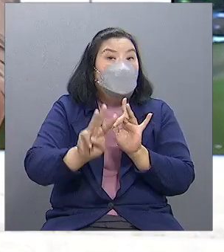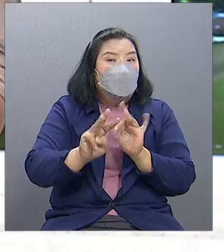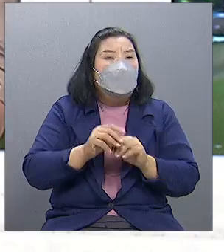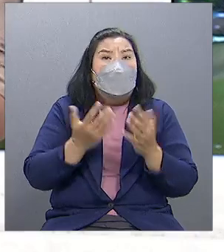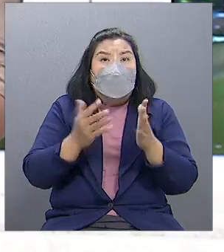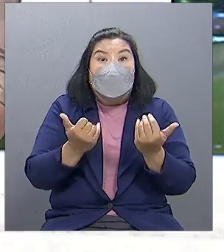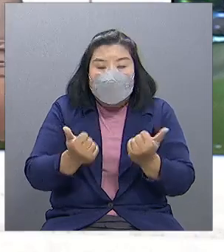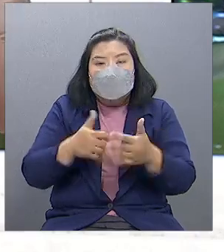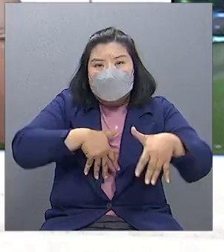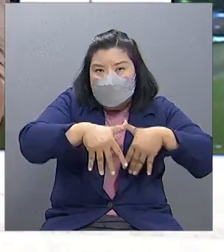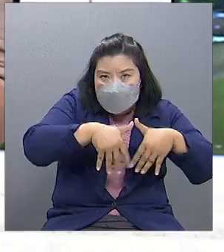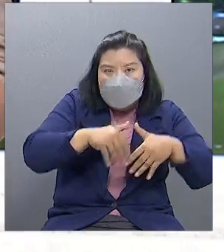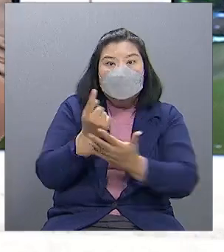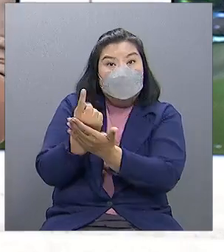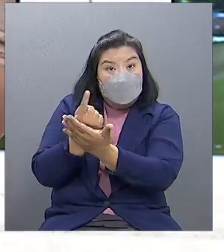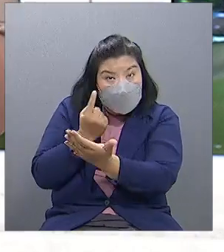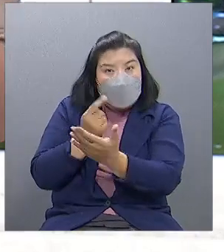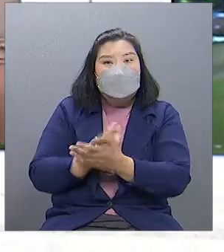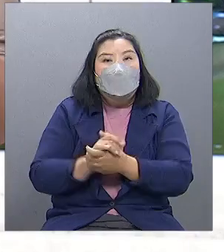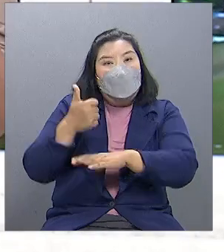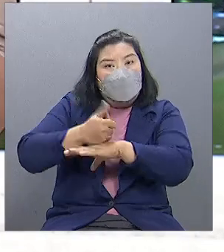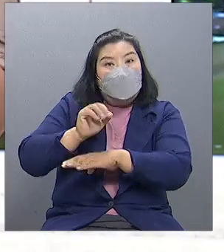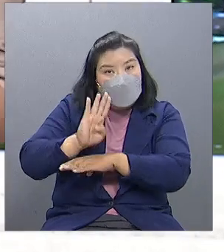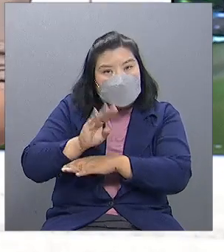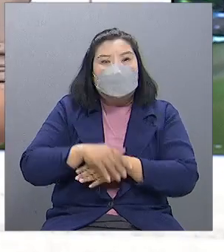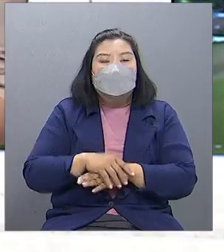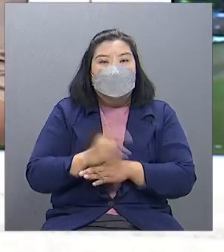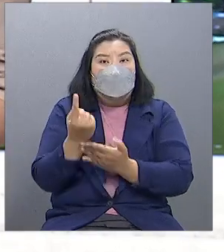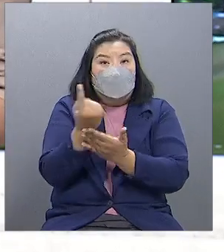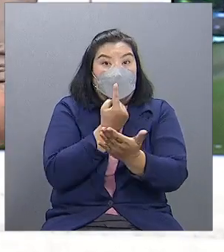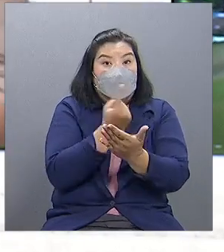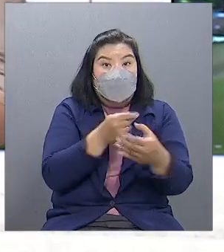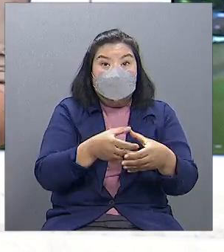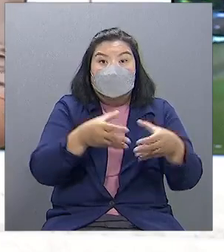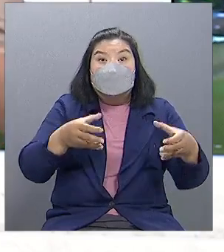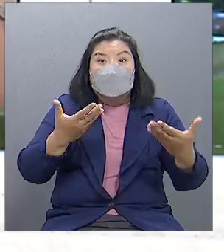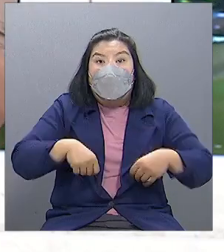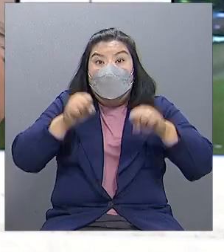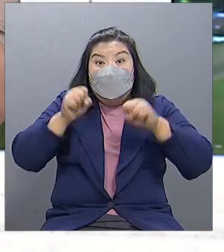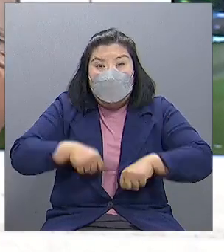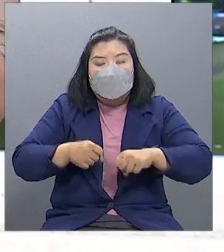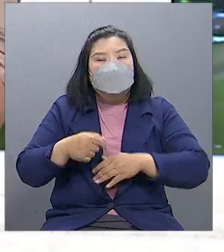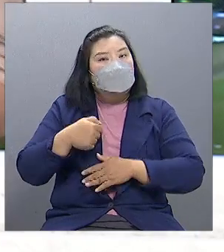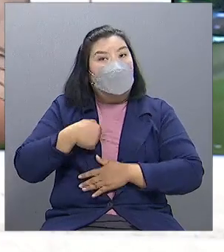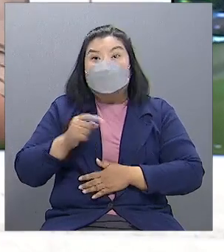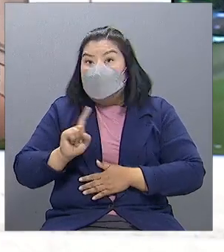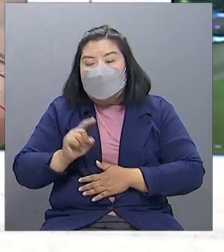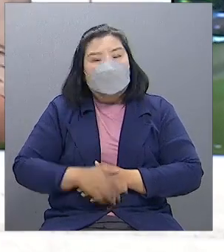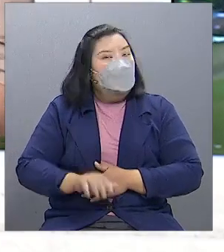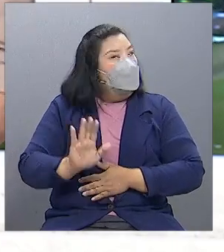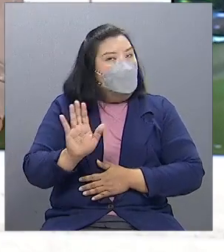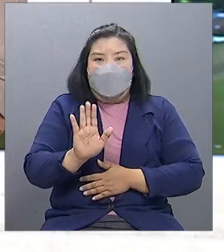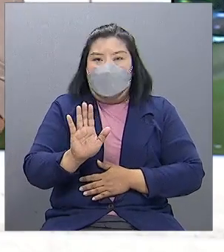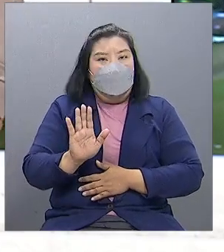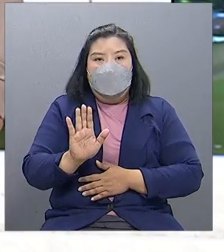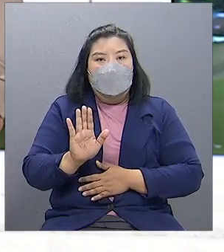าร เอาประชาชนชาวบ้านมาพูดคุยกันชาวบ้านลงมาติเป็นเอกฉันว่าไม่ให้มีการเด่มเ